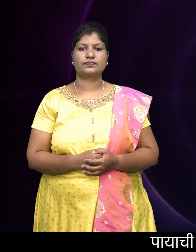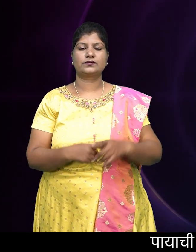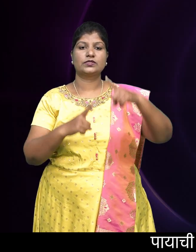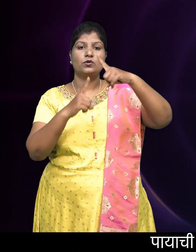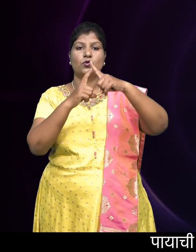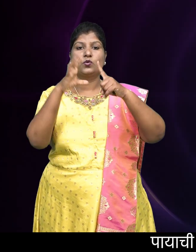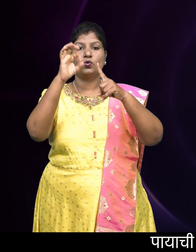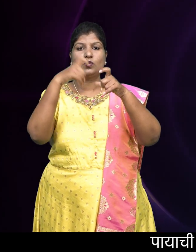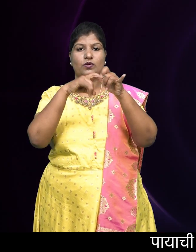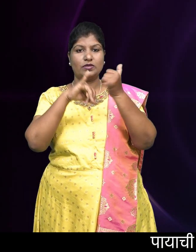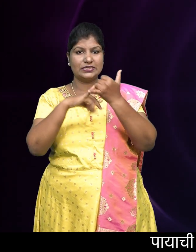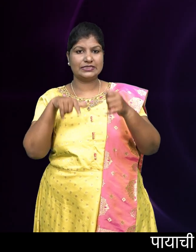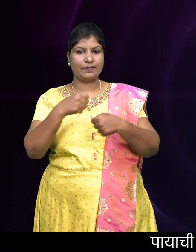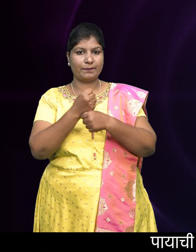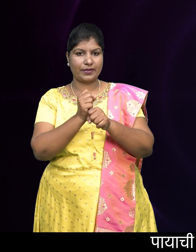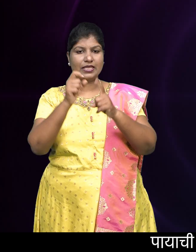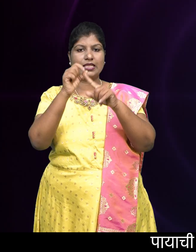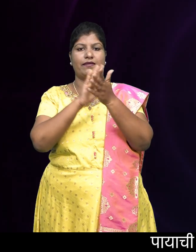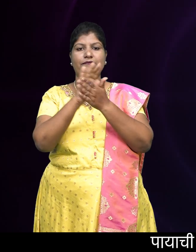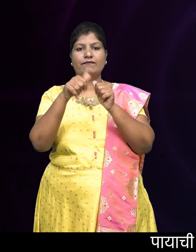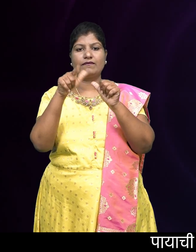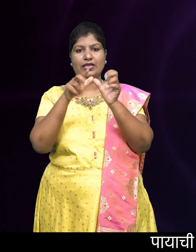पायाची बोटे फॅलेजेसनी बनलेले असतात.